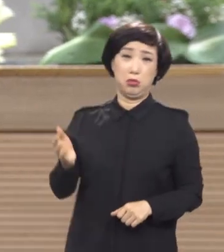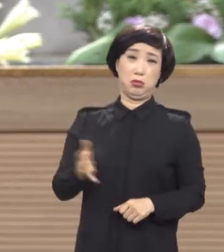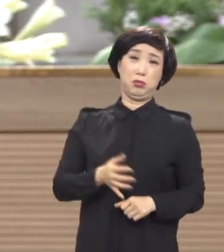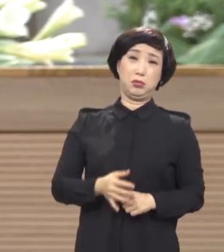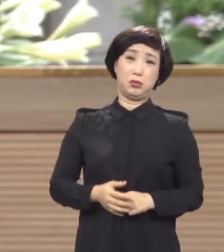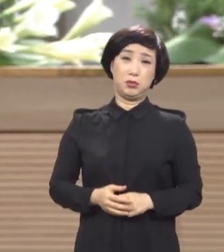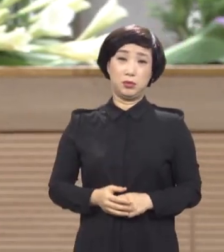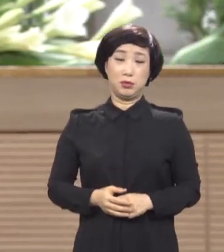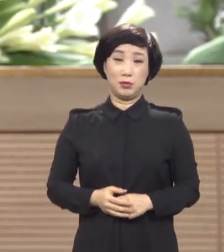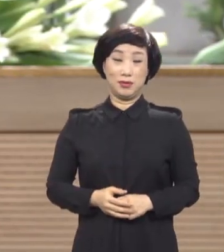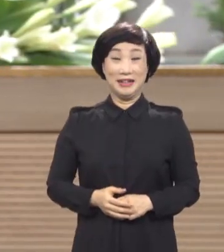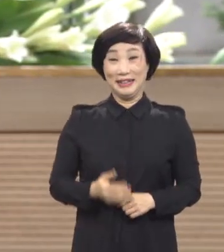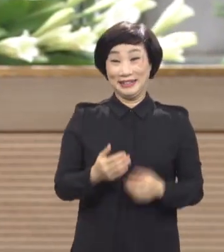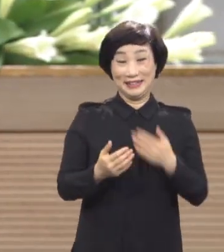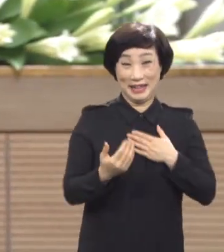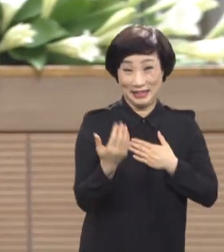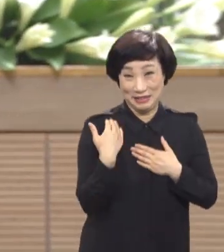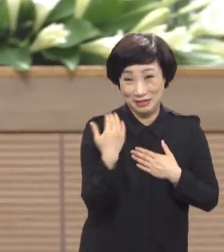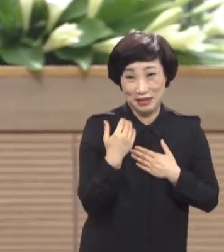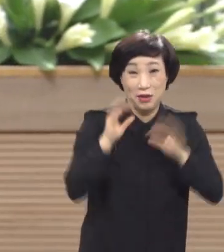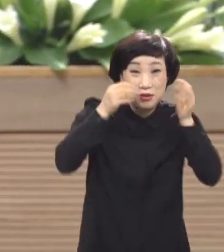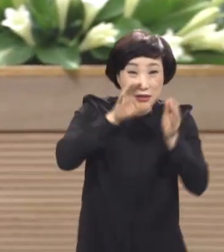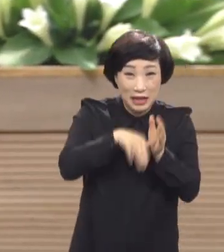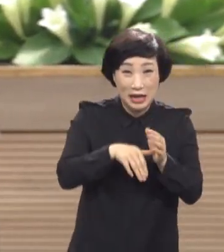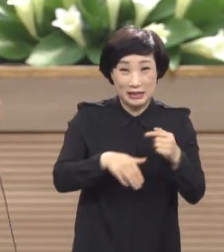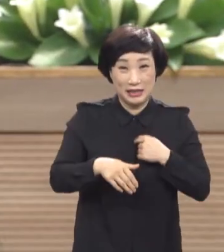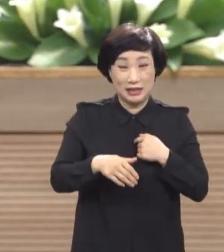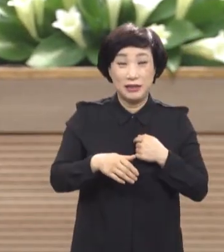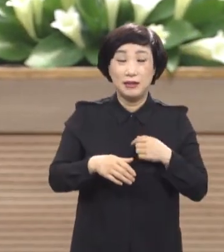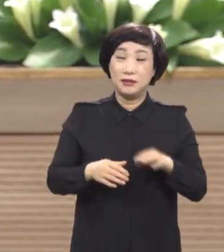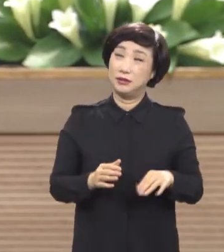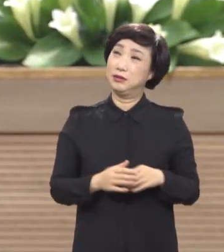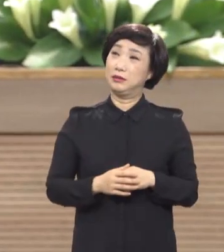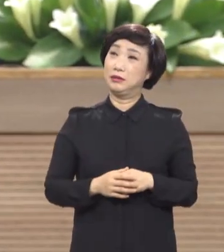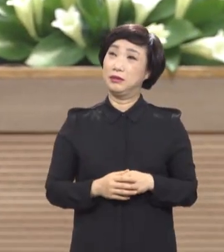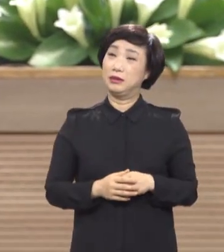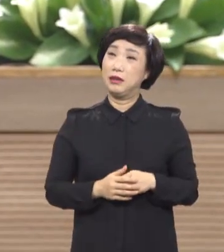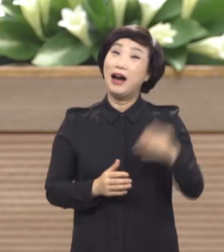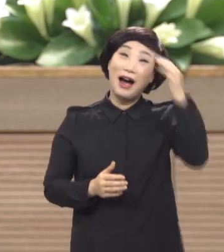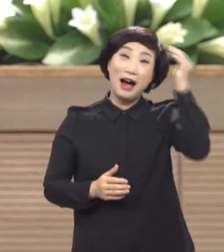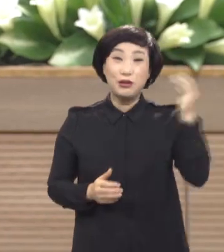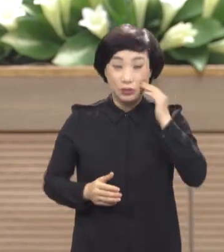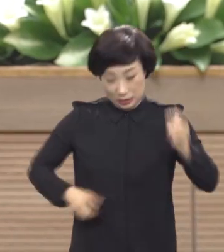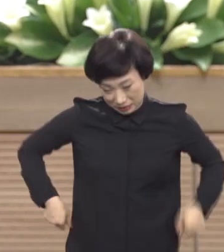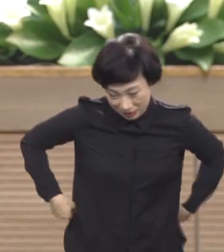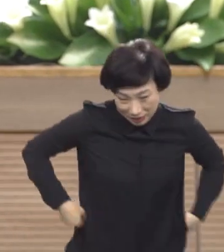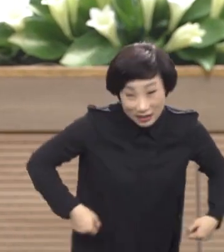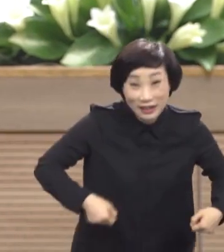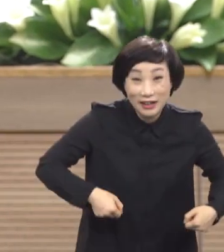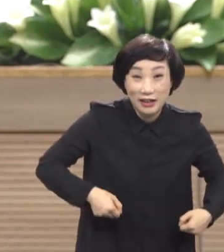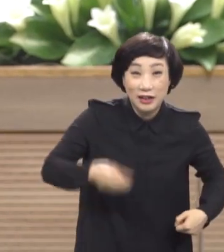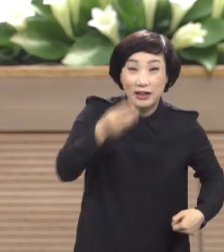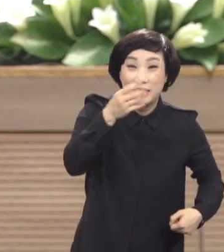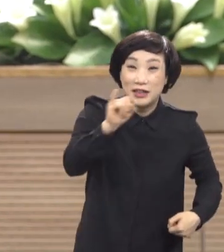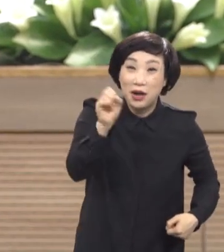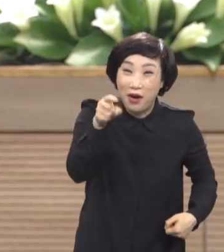그 전에 제가 어렸을 때는 우리나라에 니아카가 많았어 니아카